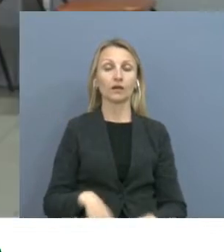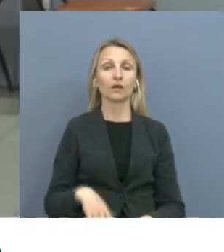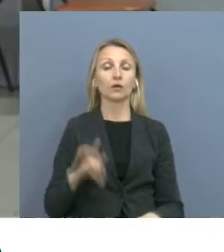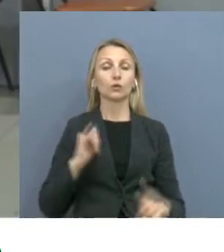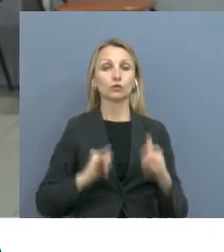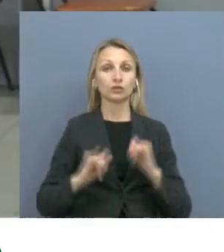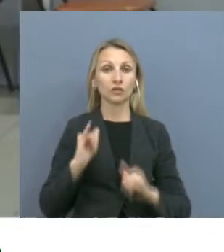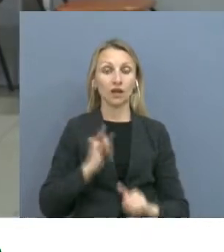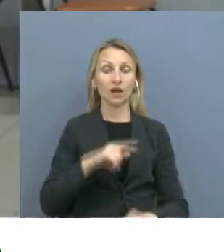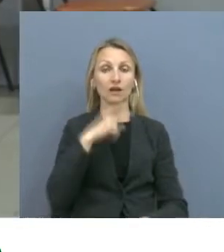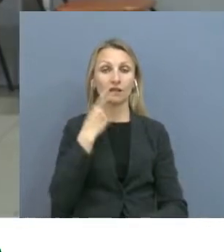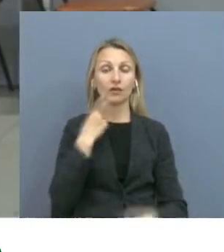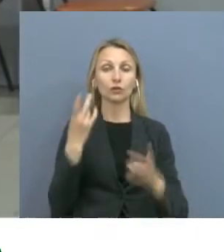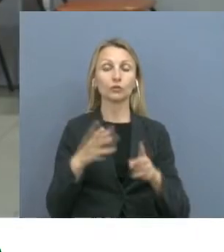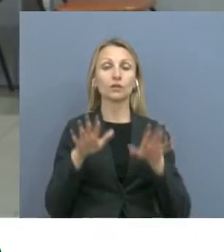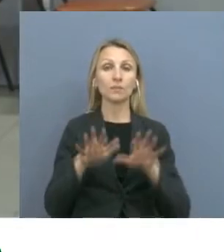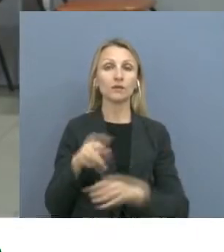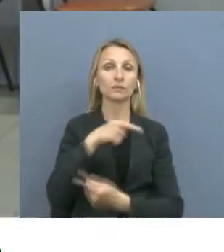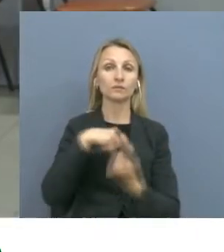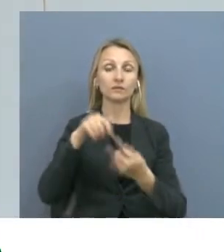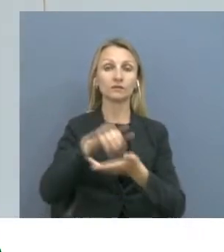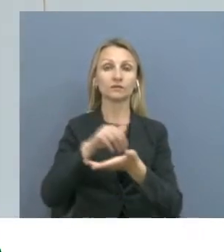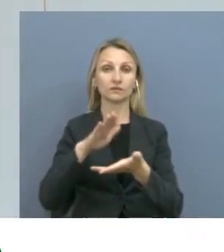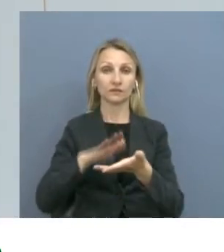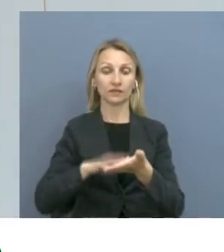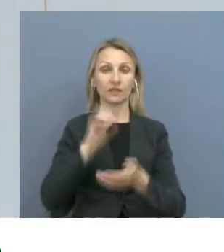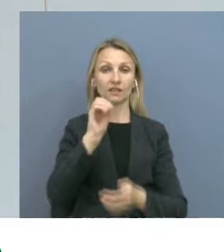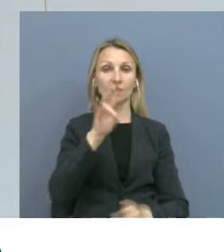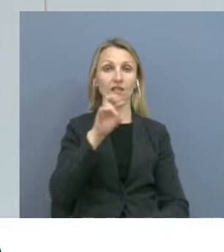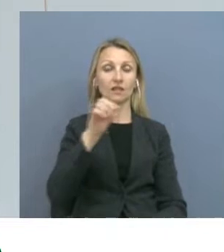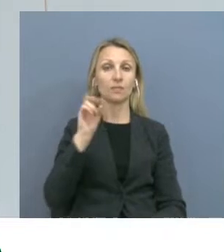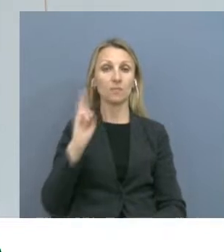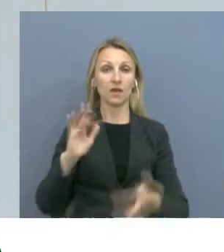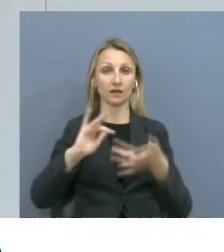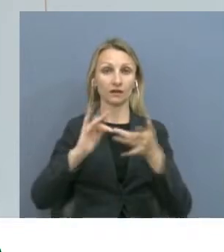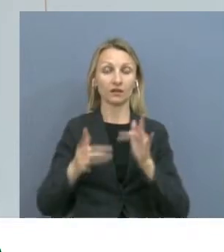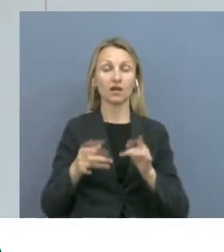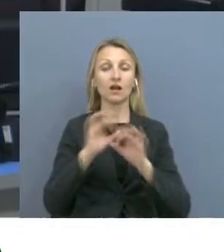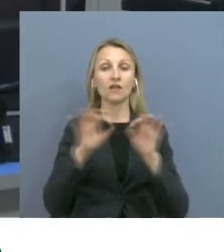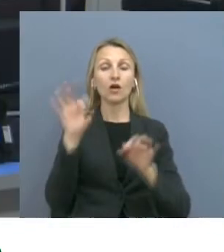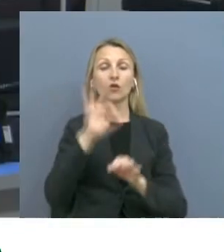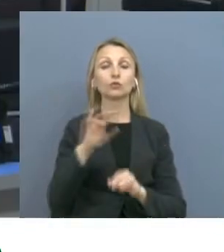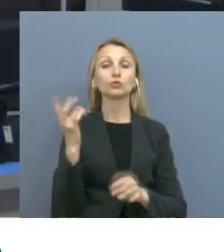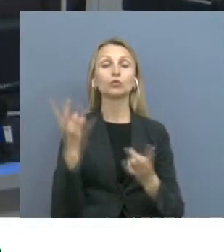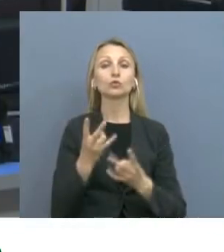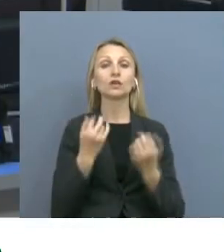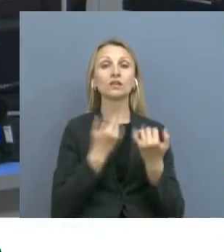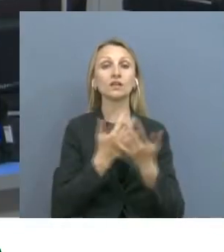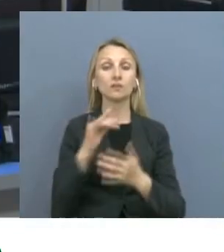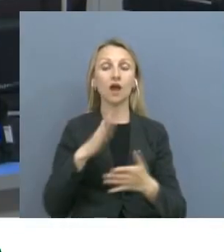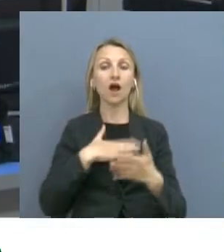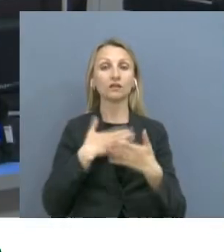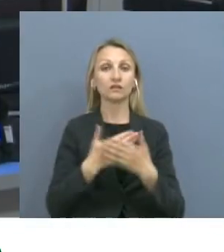местных предпринимателей зарегистрироваться на портале занятости «Имбек», предоставлять информацию о вакансиях и проявлять активность.